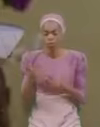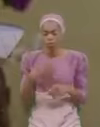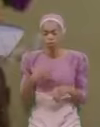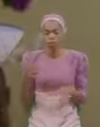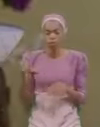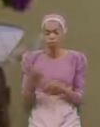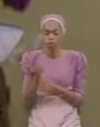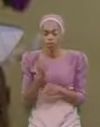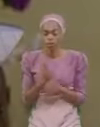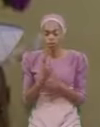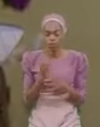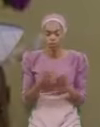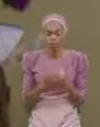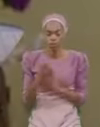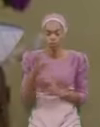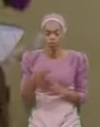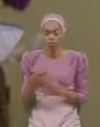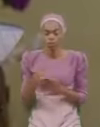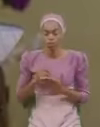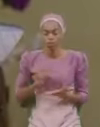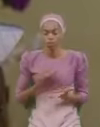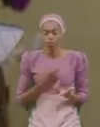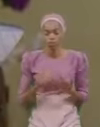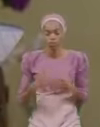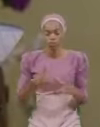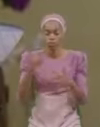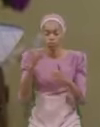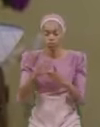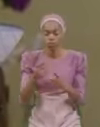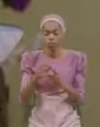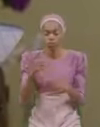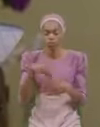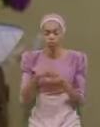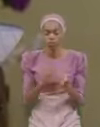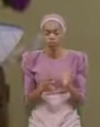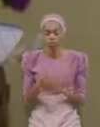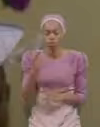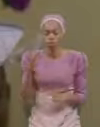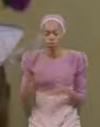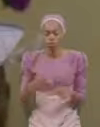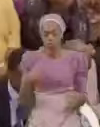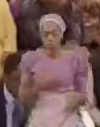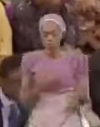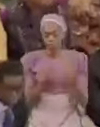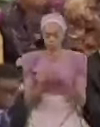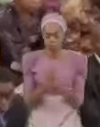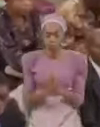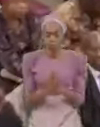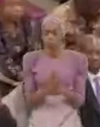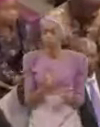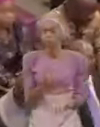aide-nous à être pratiquant de ta parole Seigneur au nom de Jésus nous